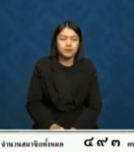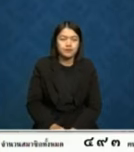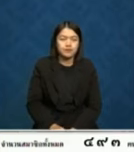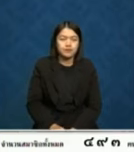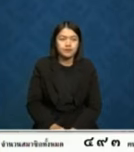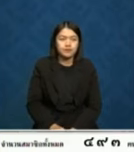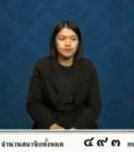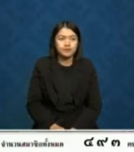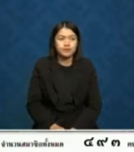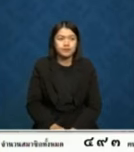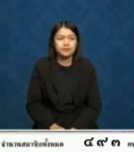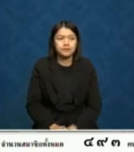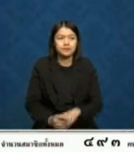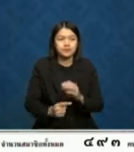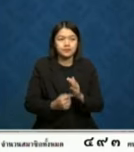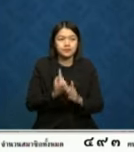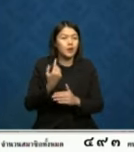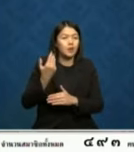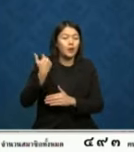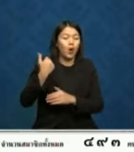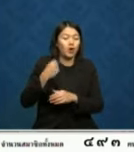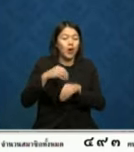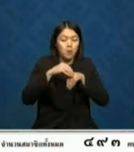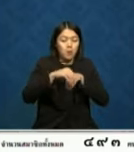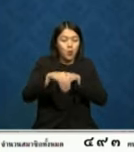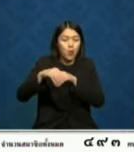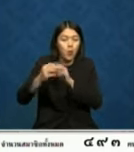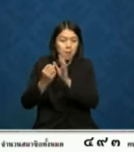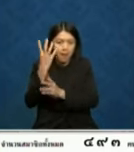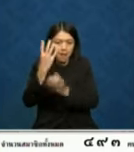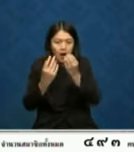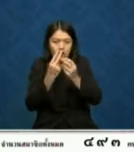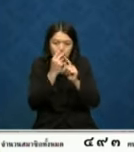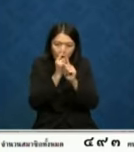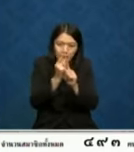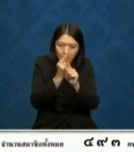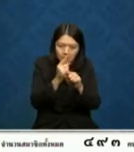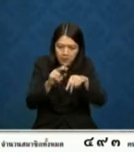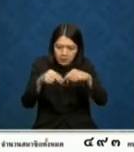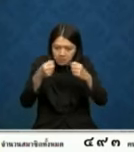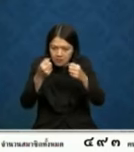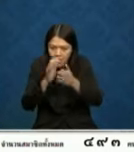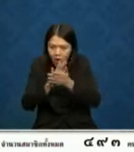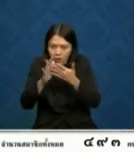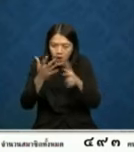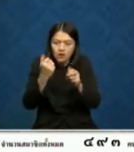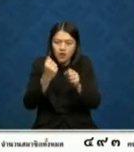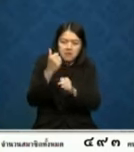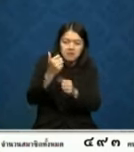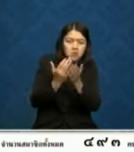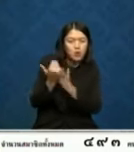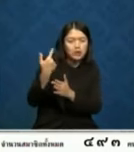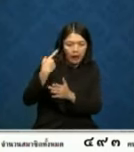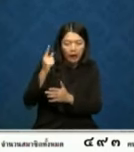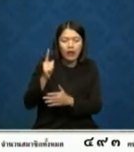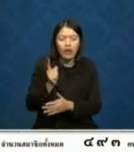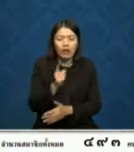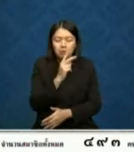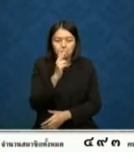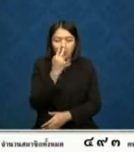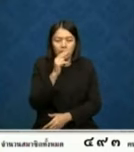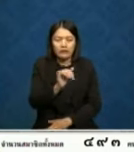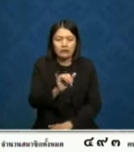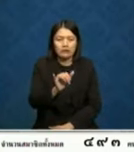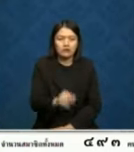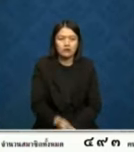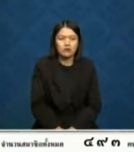ว่าการปลูกป่าที่ผ่านมาครับในระบบติดตามความสำเร็จเี่มันไม่มีผมไม่ผมไม่เห็นผม